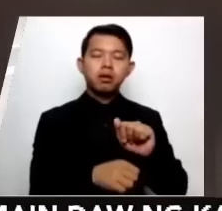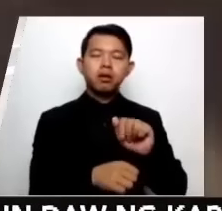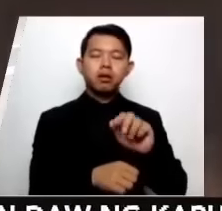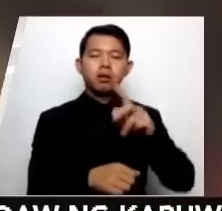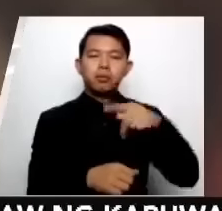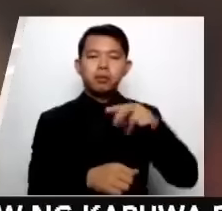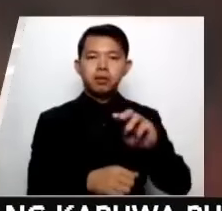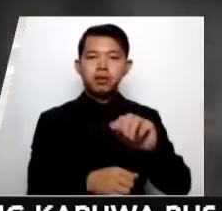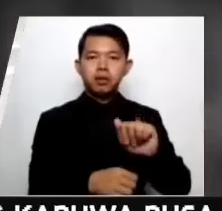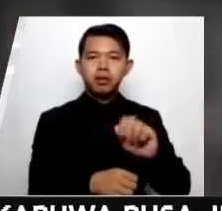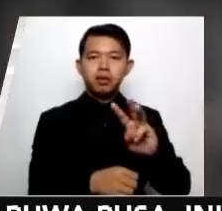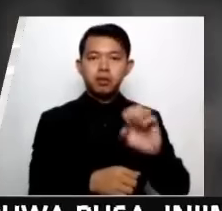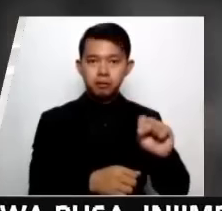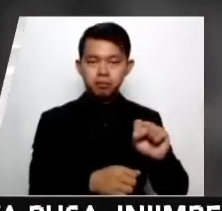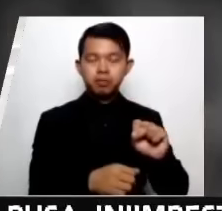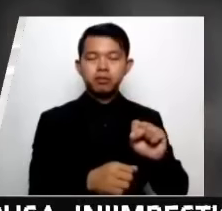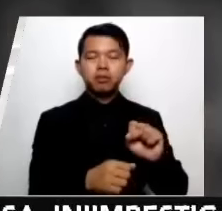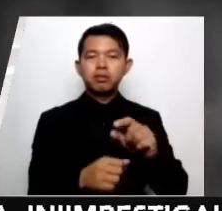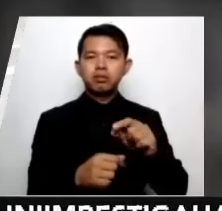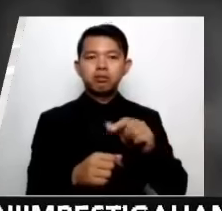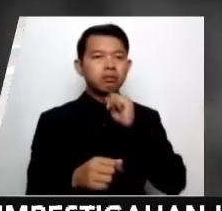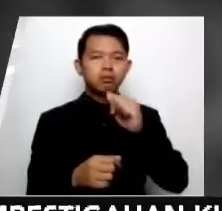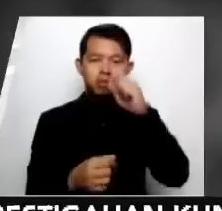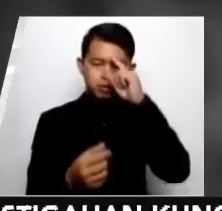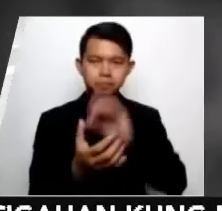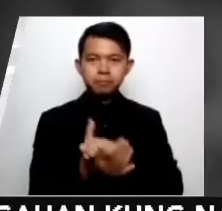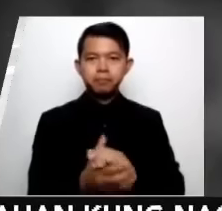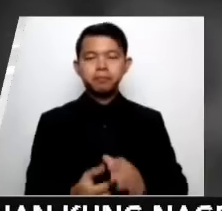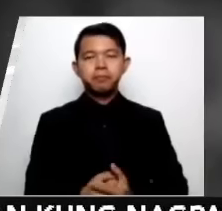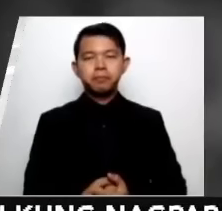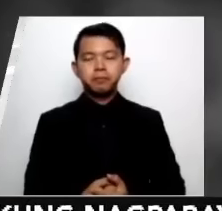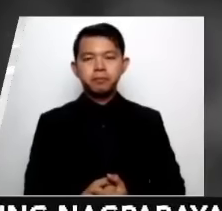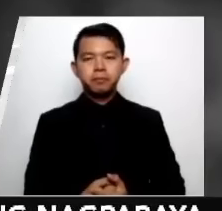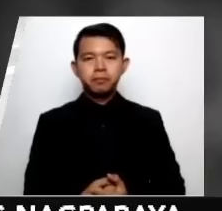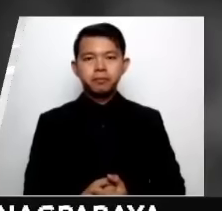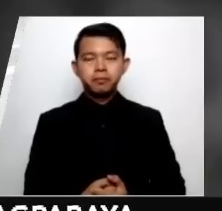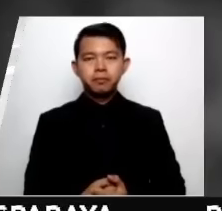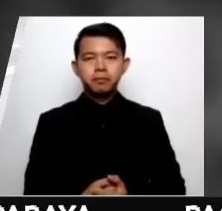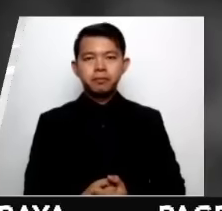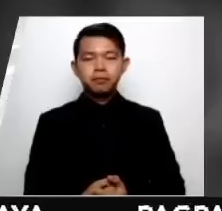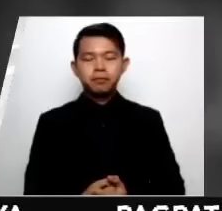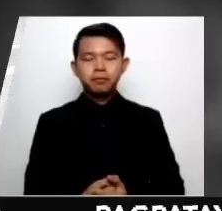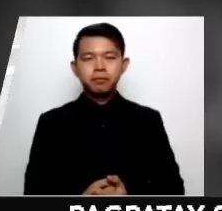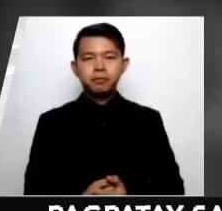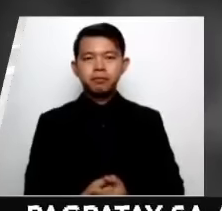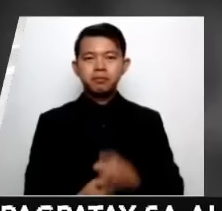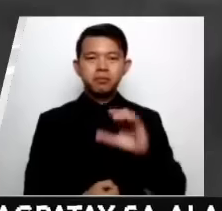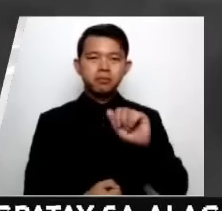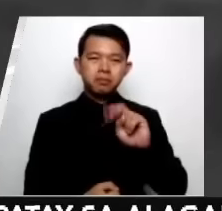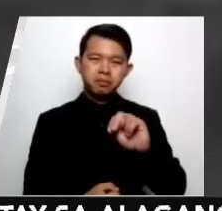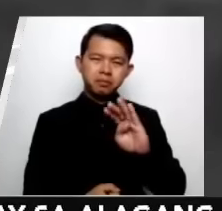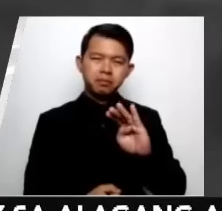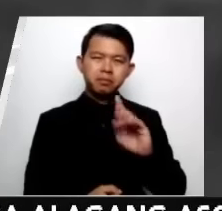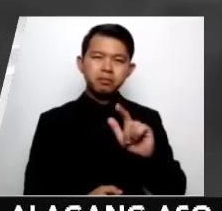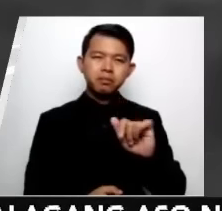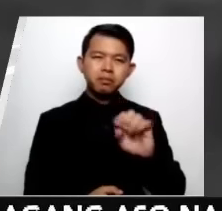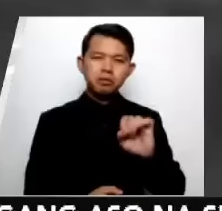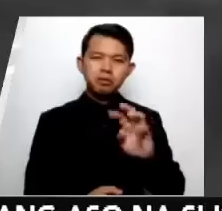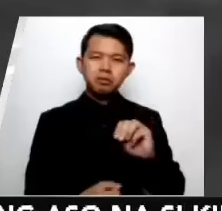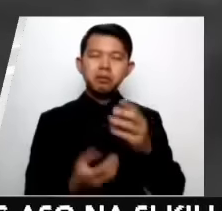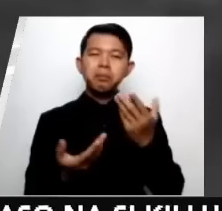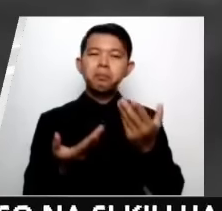nang ibang pagkain. Ang mga causes ng cannibalism, pwedeng stress-related yan o